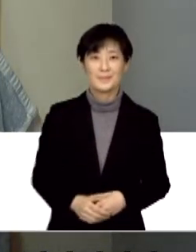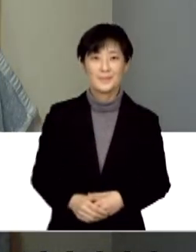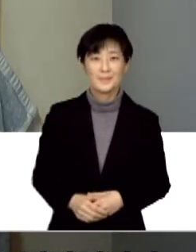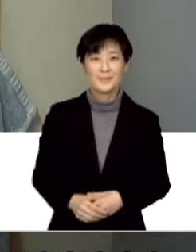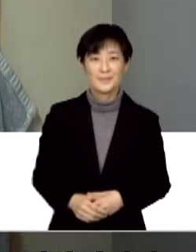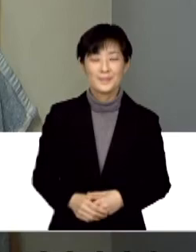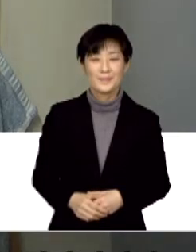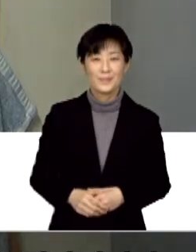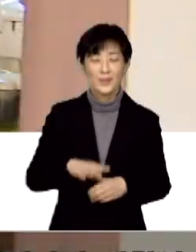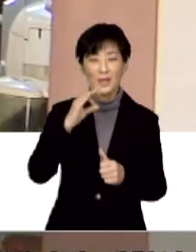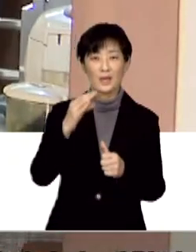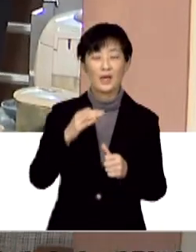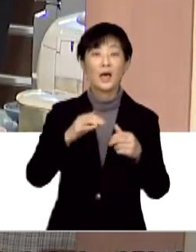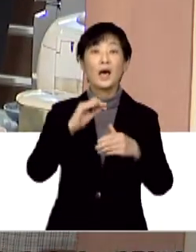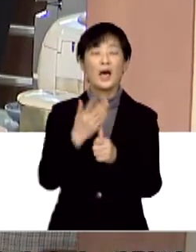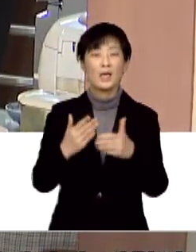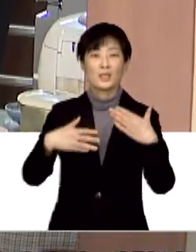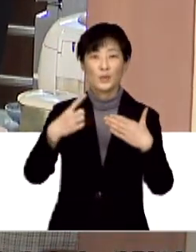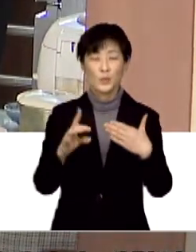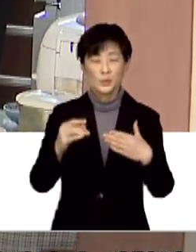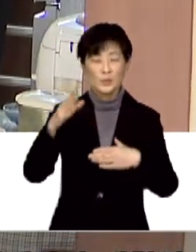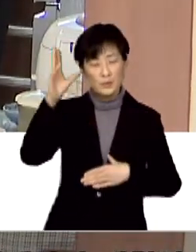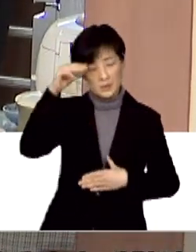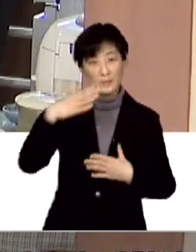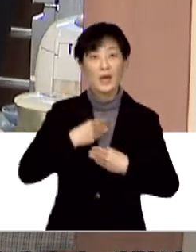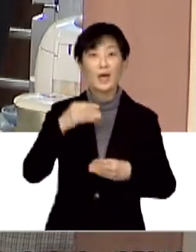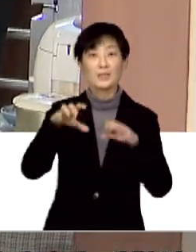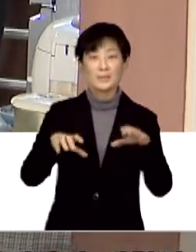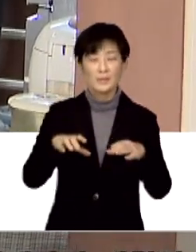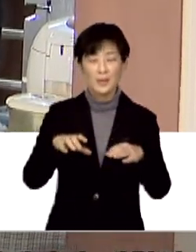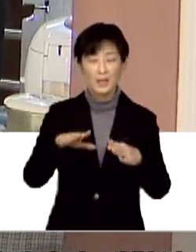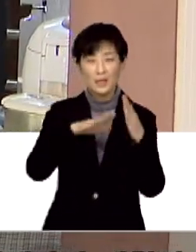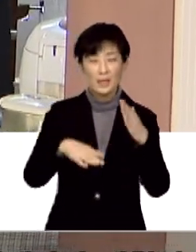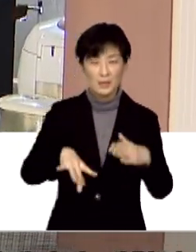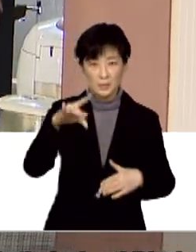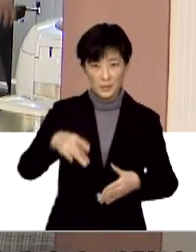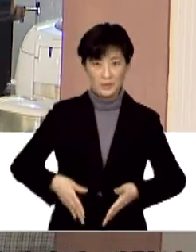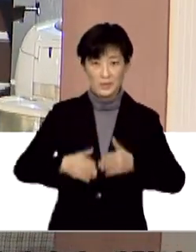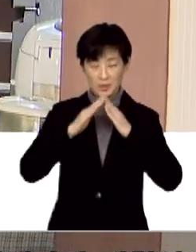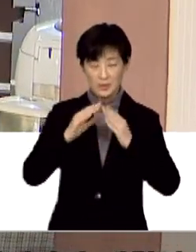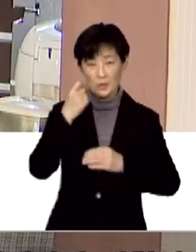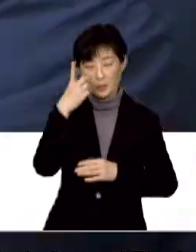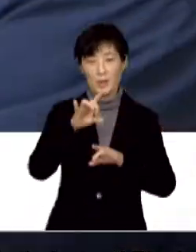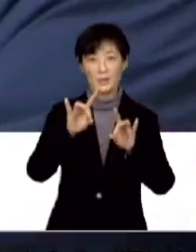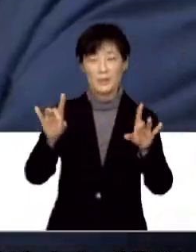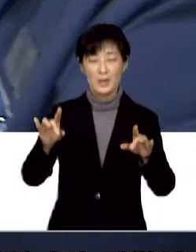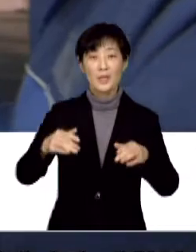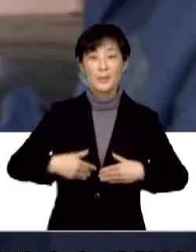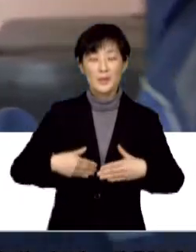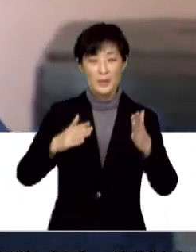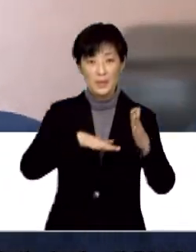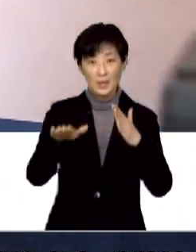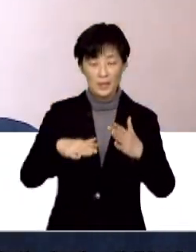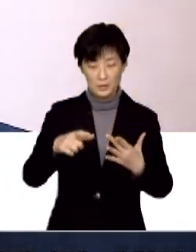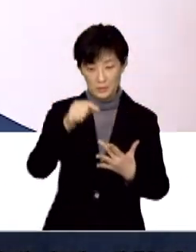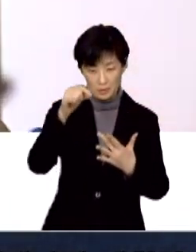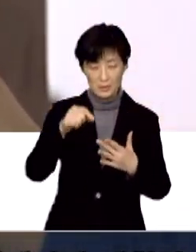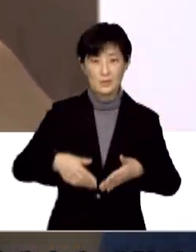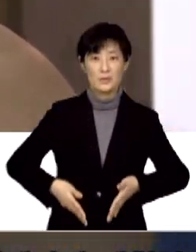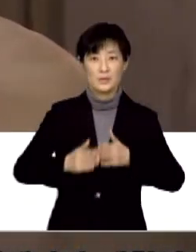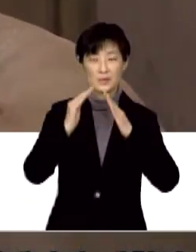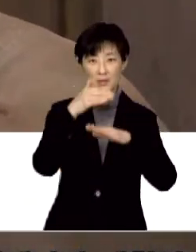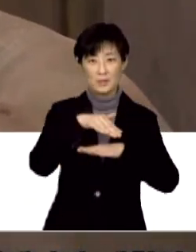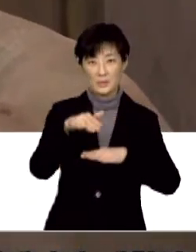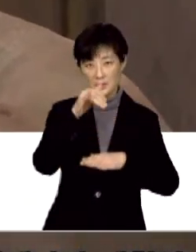전망됩니다 안양 9동 치매 안심 마을 가정을 대상으로 우선 설치하며 매월 대상 가정을 선정해